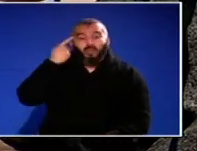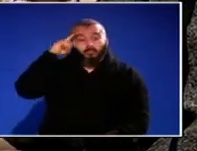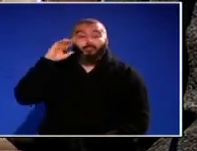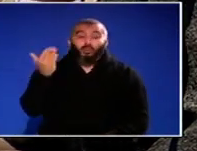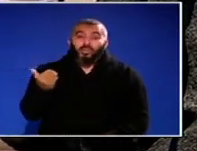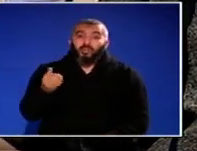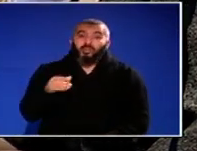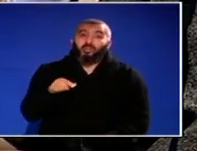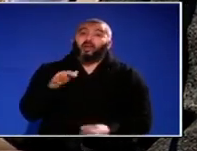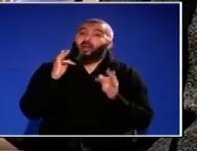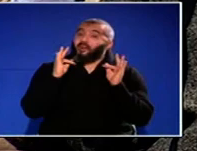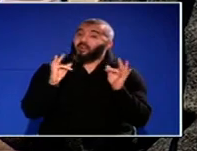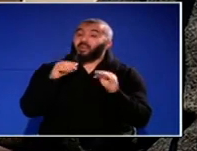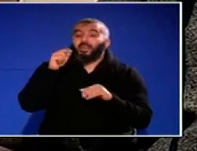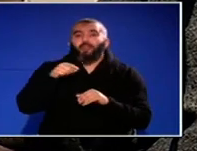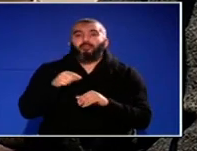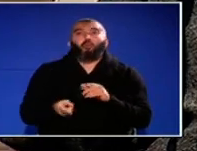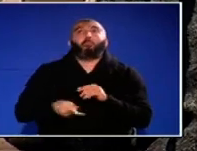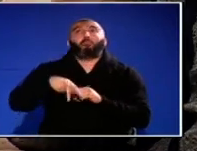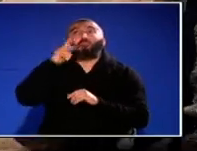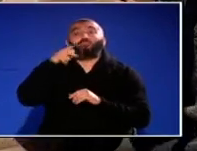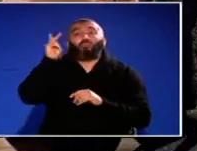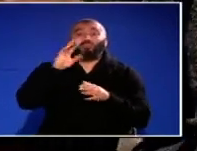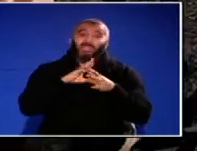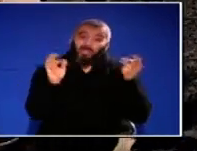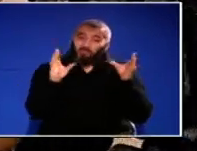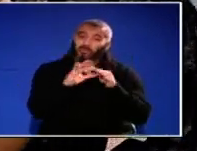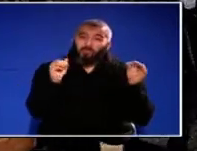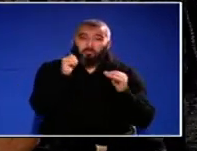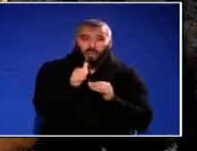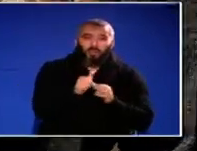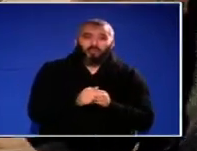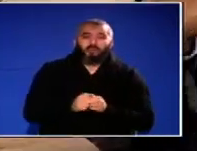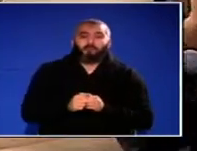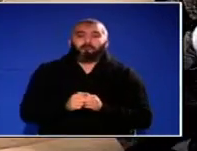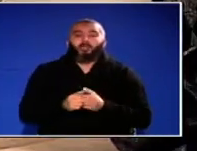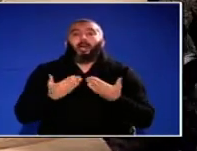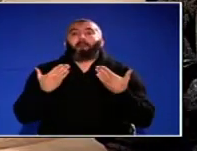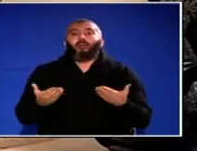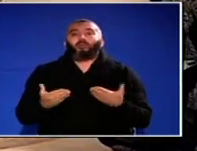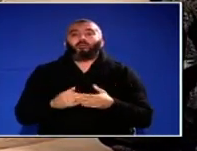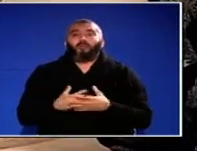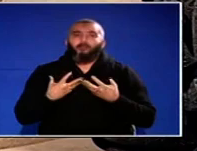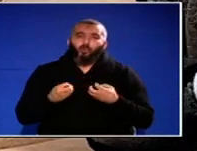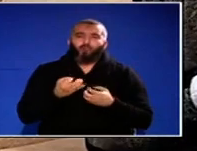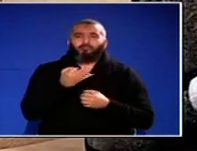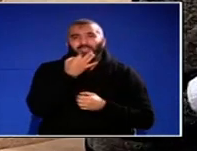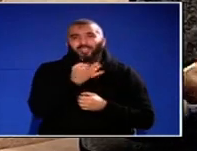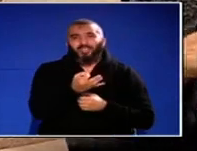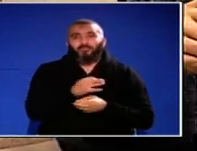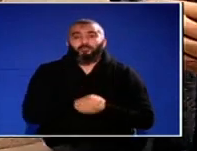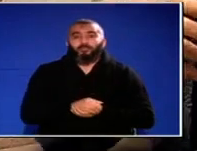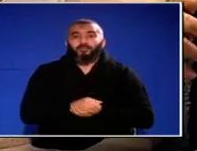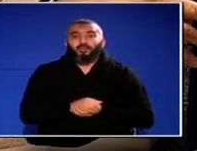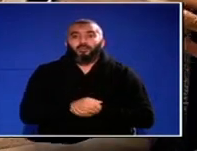يحتاج إلى مزيد ضبط من من من جهة. إحنا المهم الآن إحنا حبينا نقولوا شيء هل